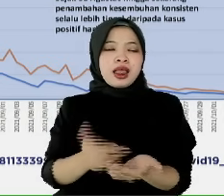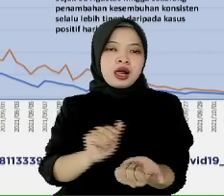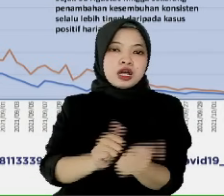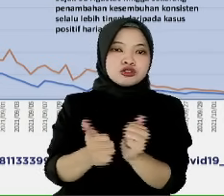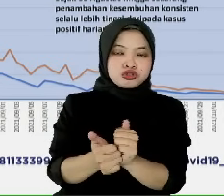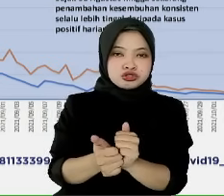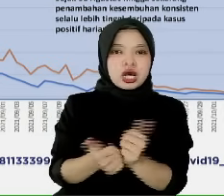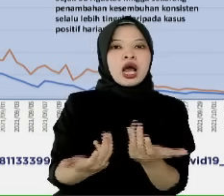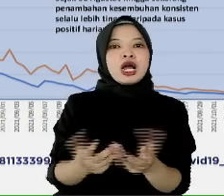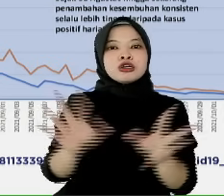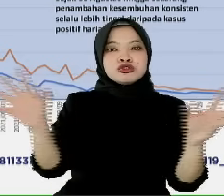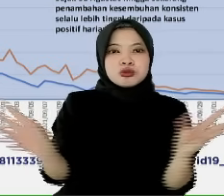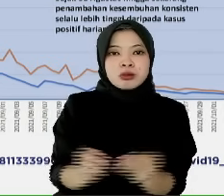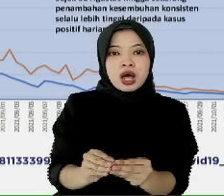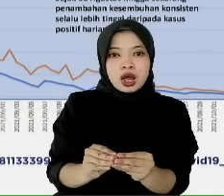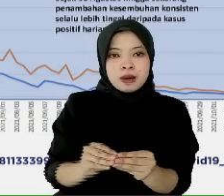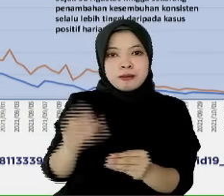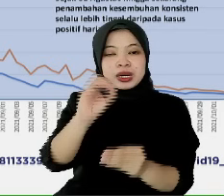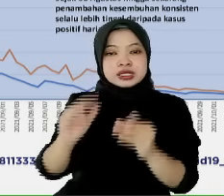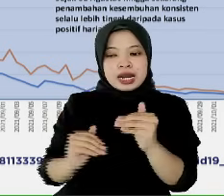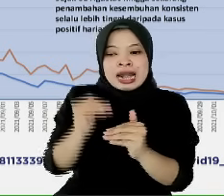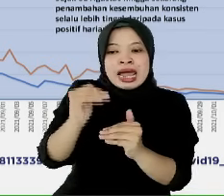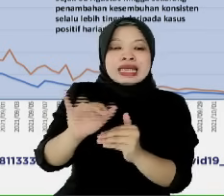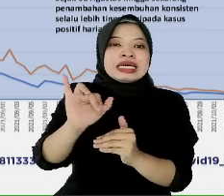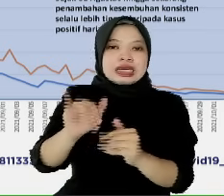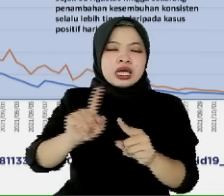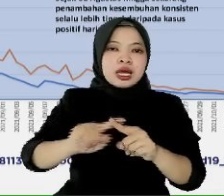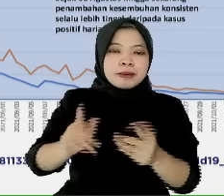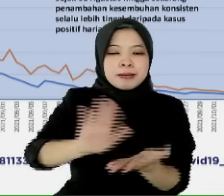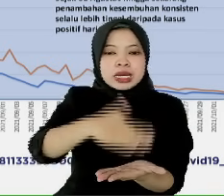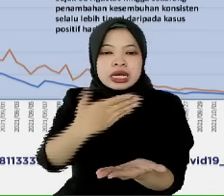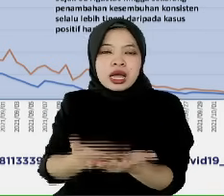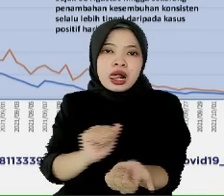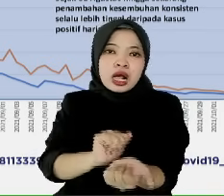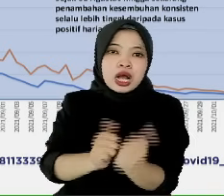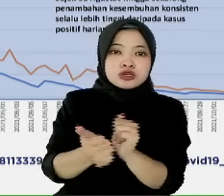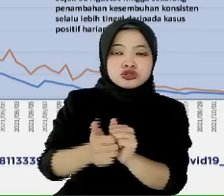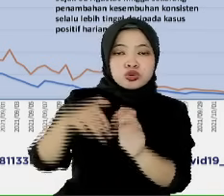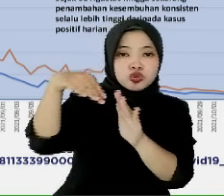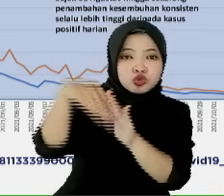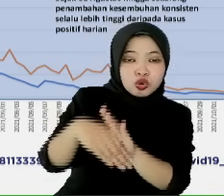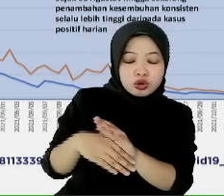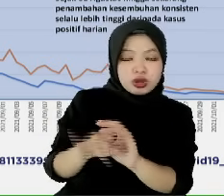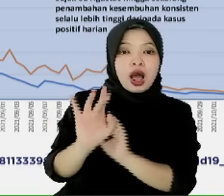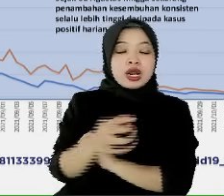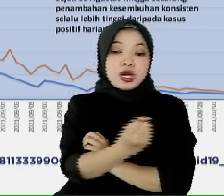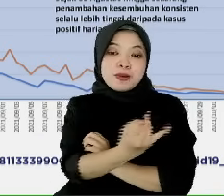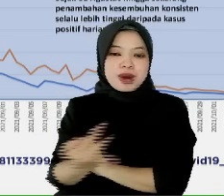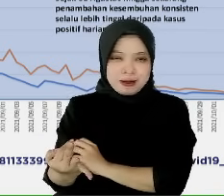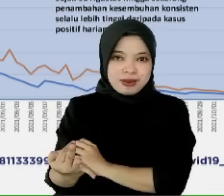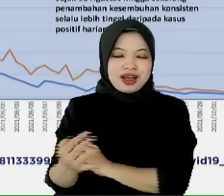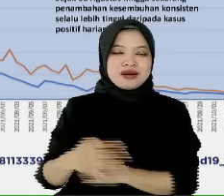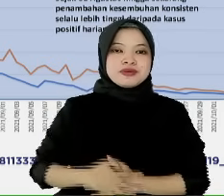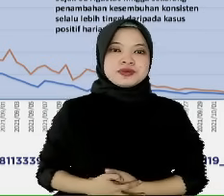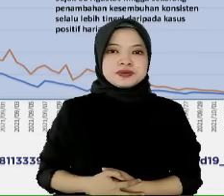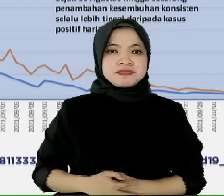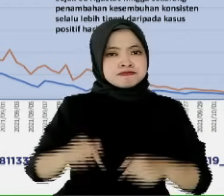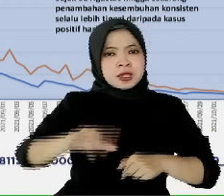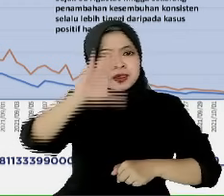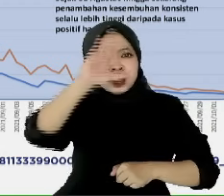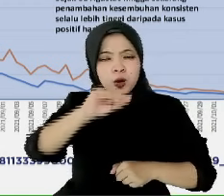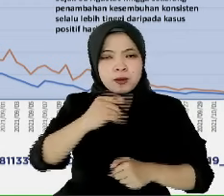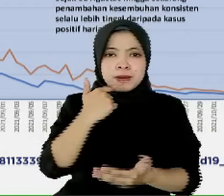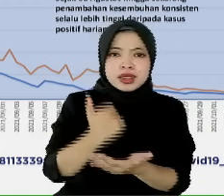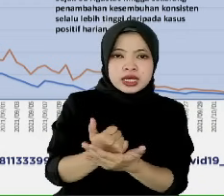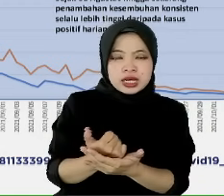meskipun persentasenya mengalami kenaikan, namun jumlah kematiannya terus mengalami penurunan. Saat ini penting untuk